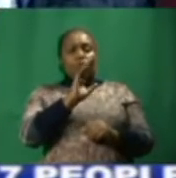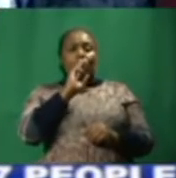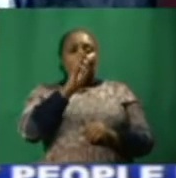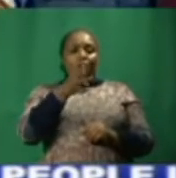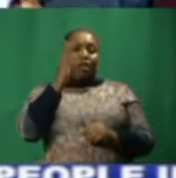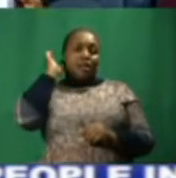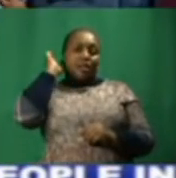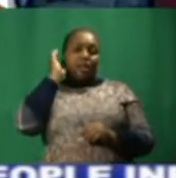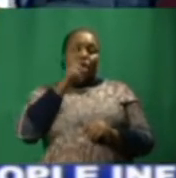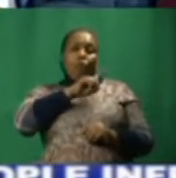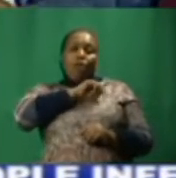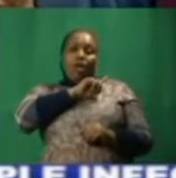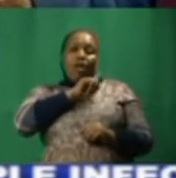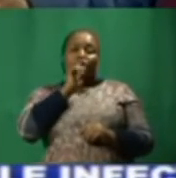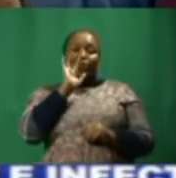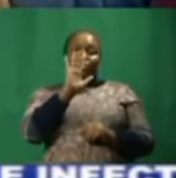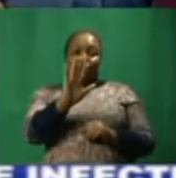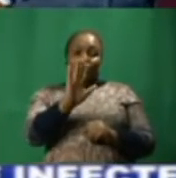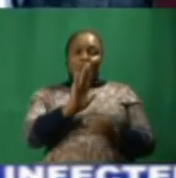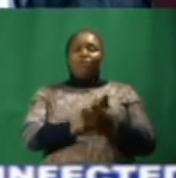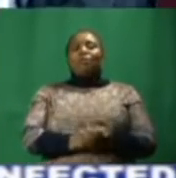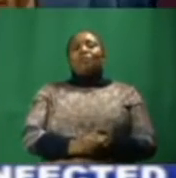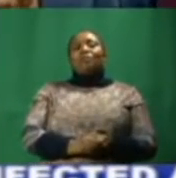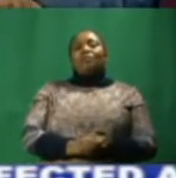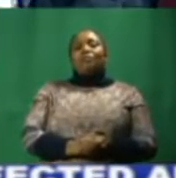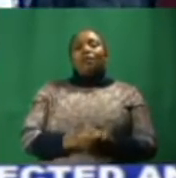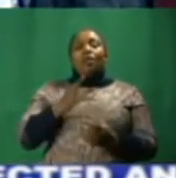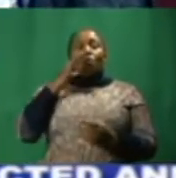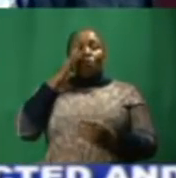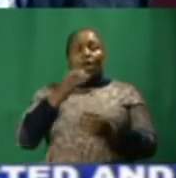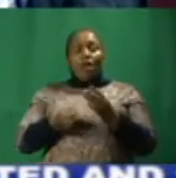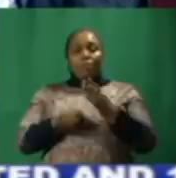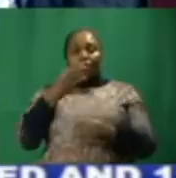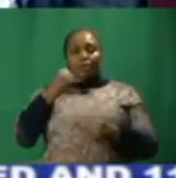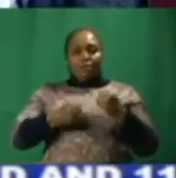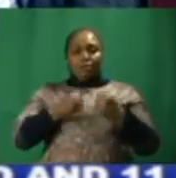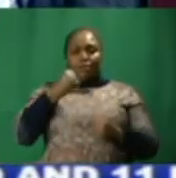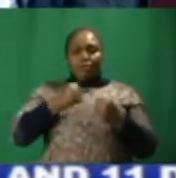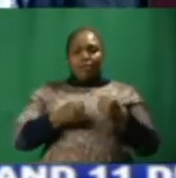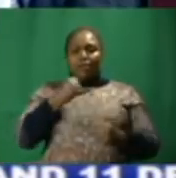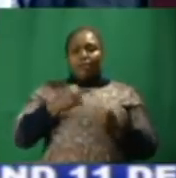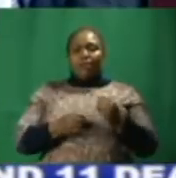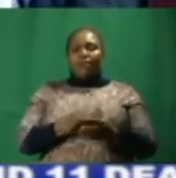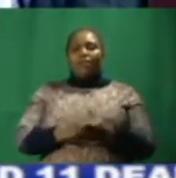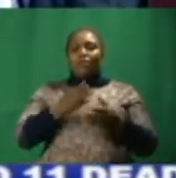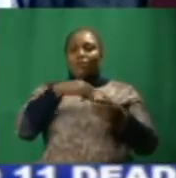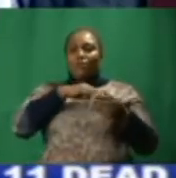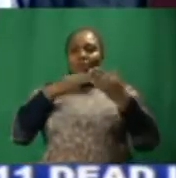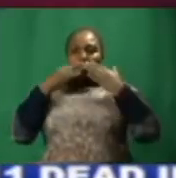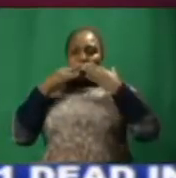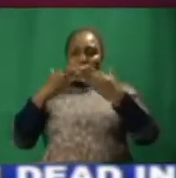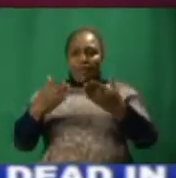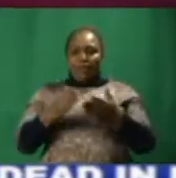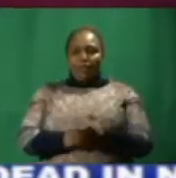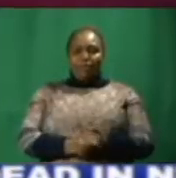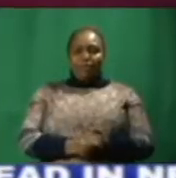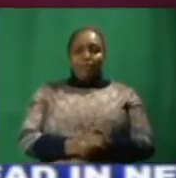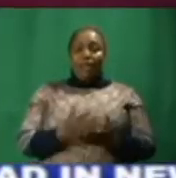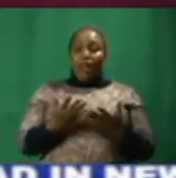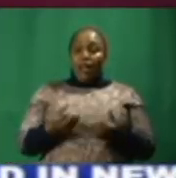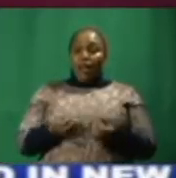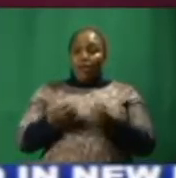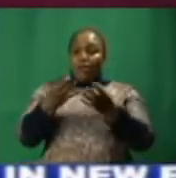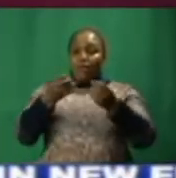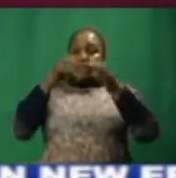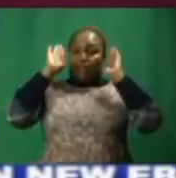ukuthi umiswa yini and bumele ubandweni giyane sitabalethela nje babukele siyabonga Linda kodwa emidlalo sesingena ke kudoda